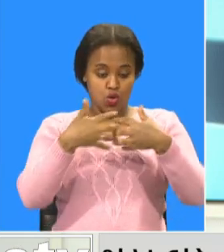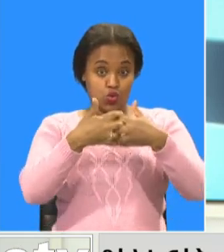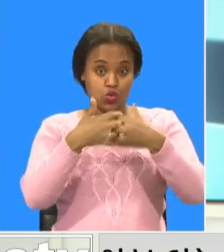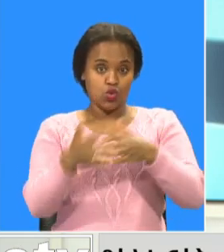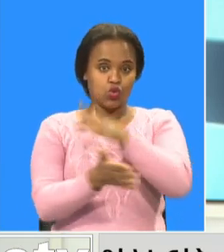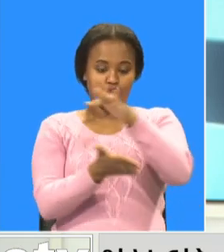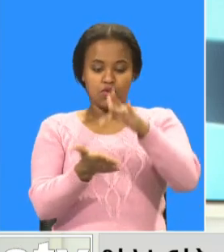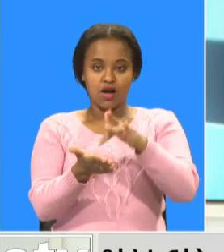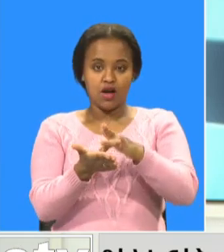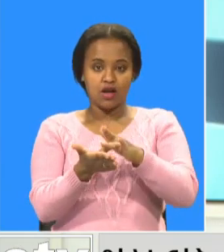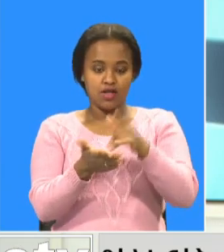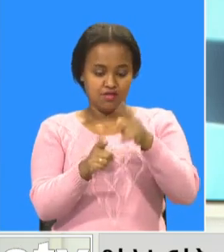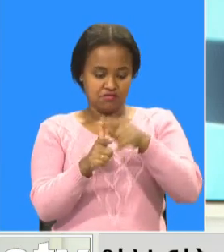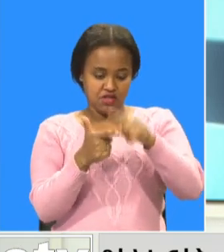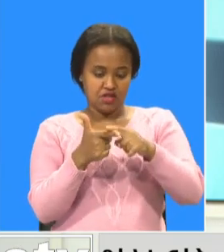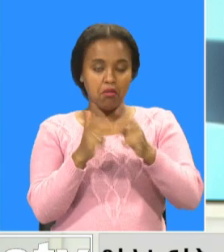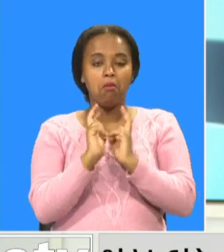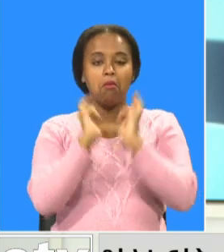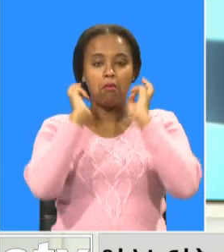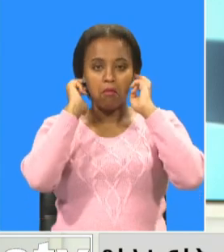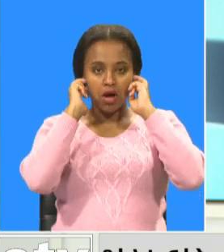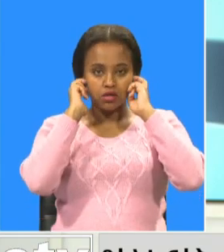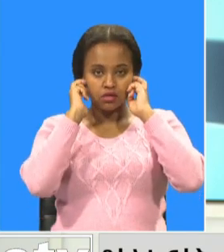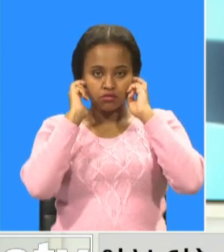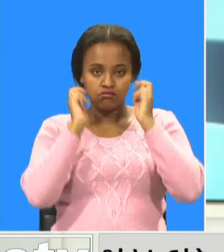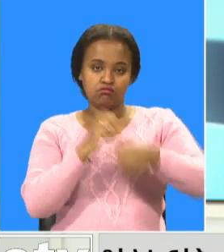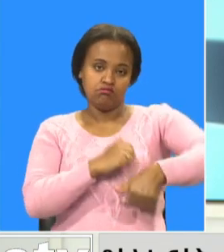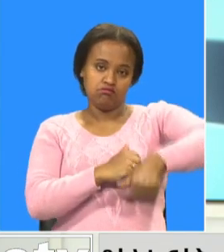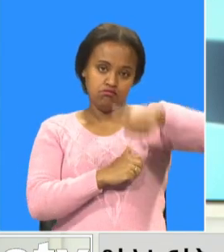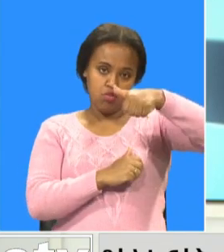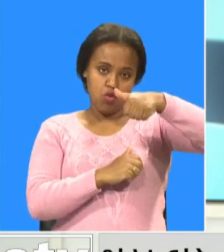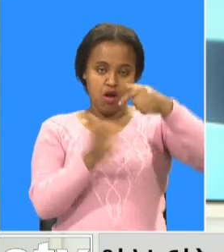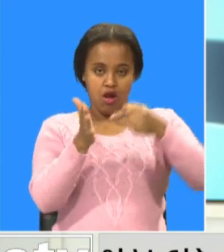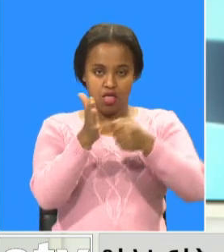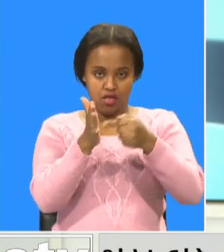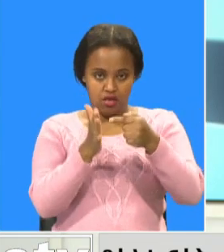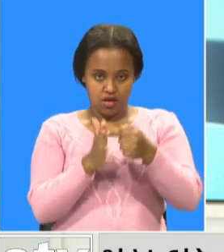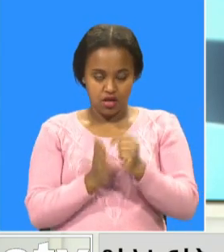ቁሳቁሶች መካከል እንግዲህ ማስኮች በዋናነት ይጠቀሳሉ።